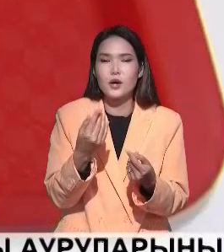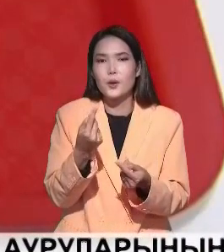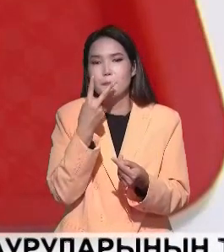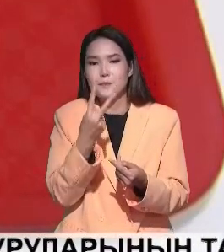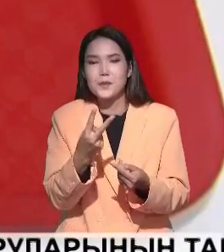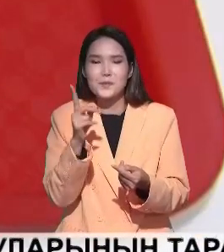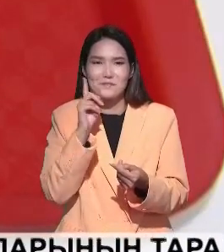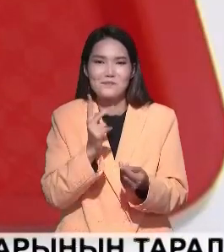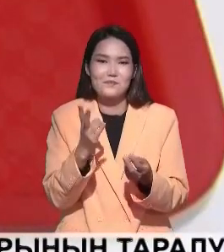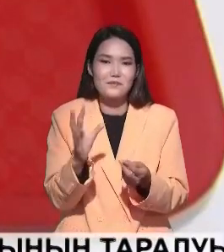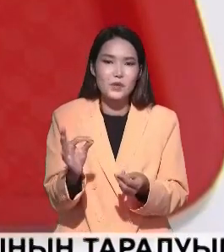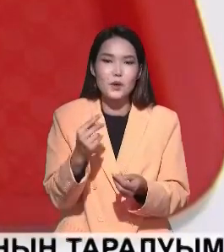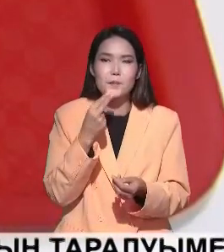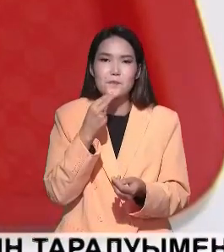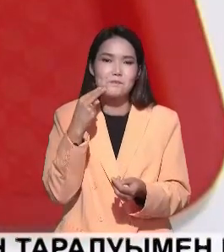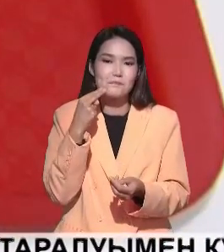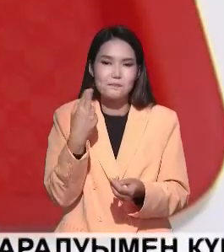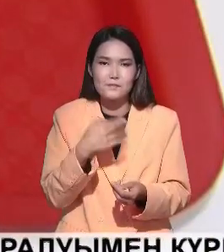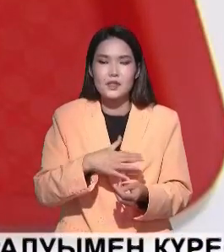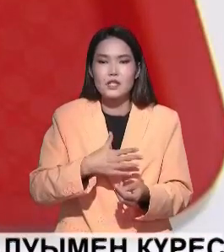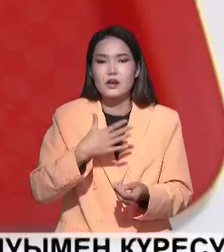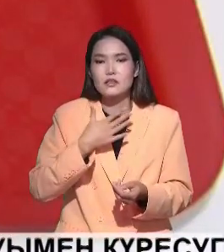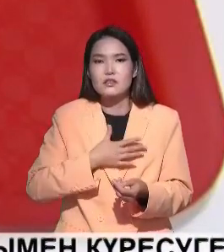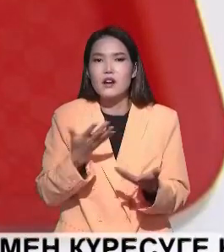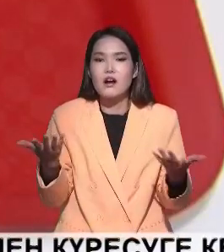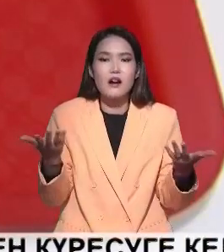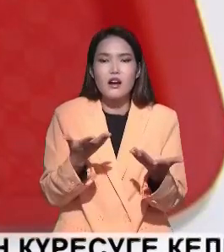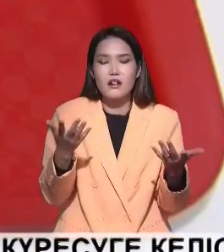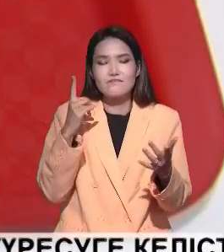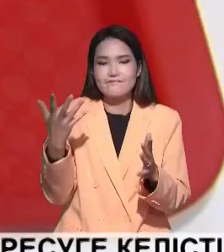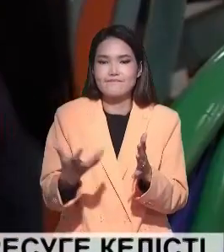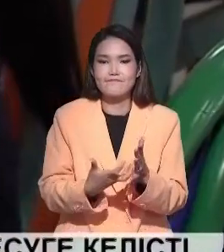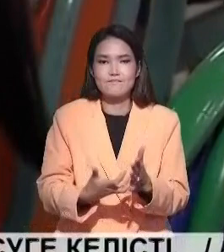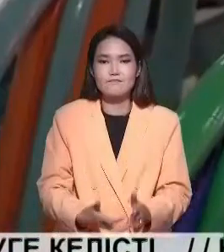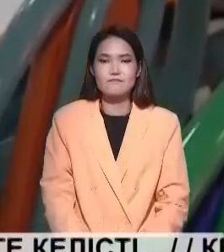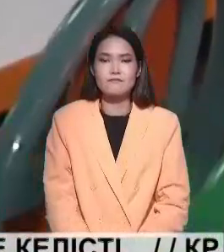көрінет, бірақ сапасына келгенде қандай екені белгісіз.